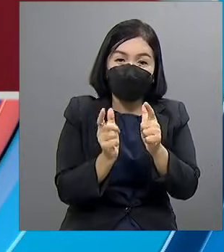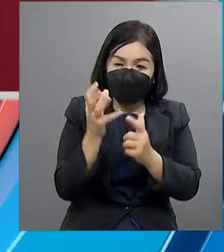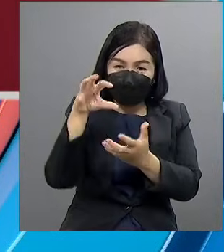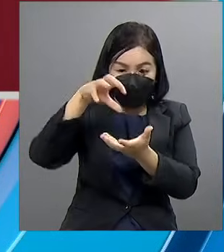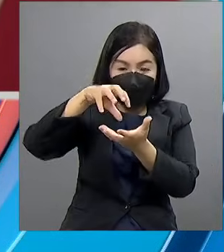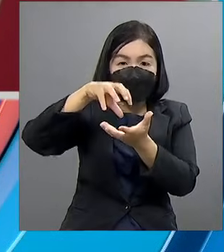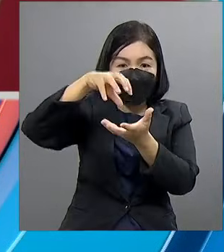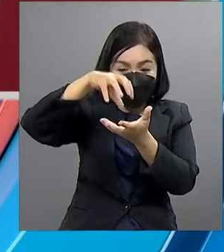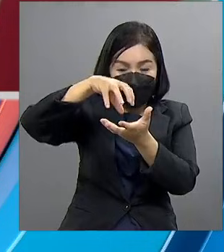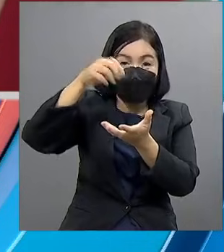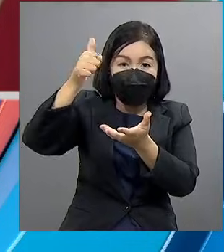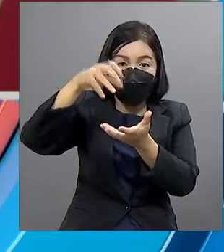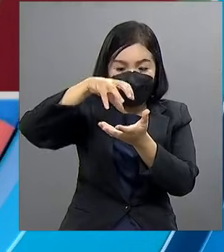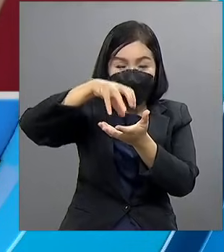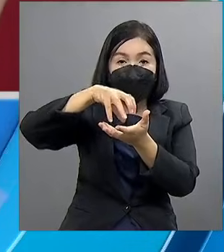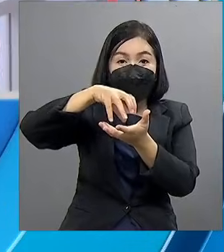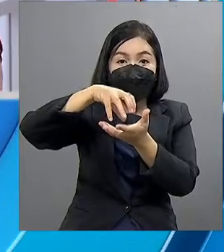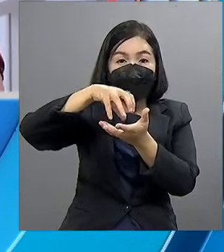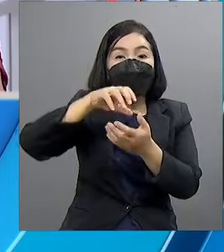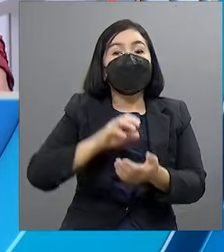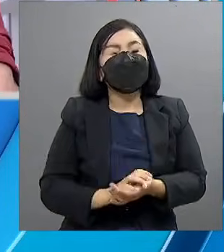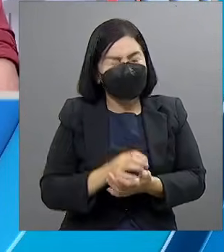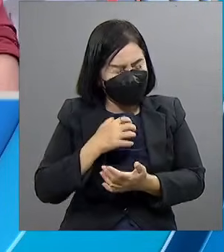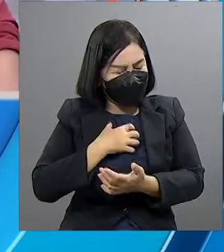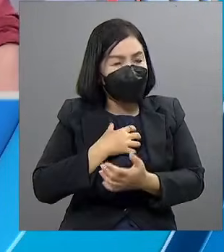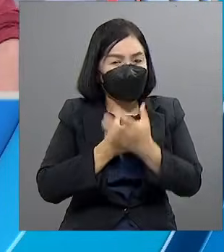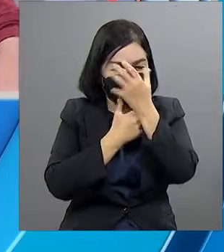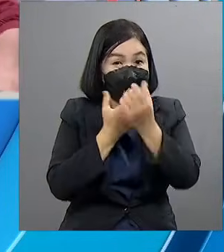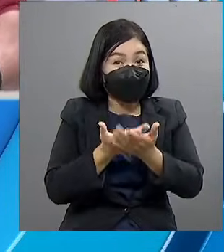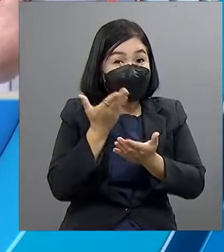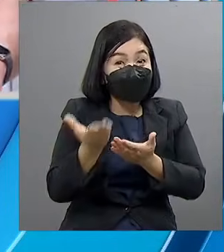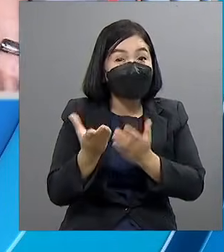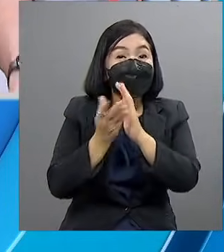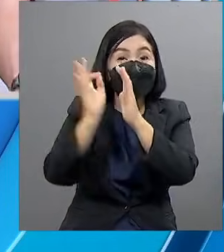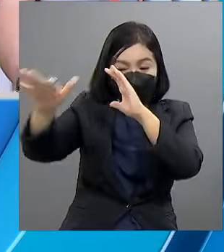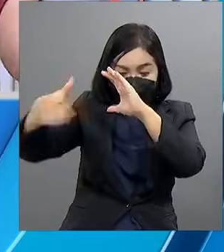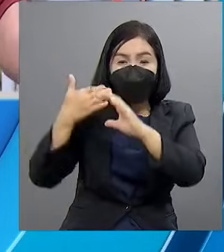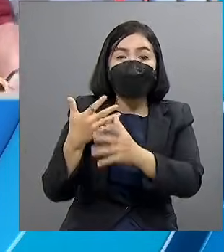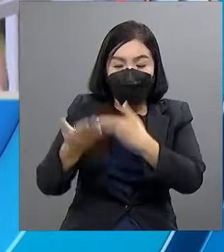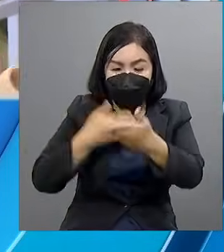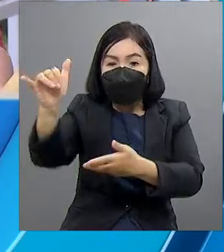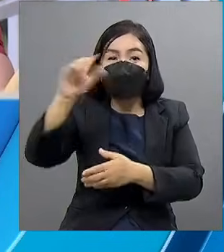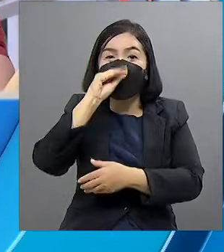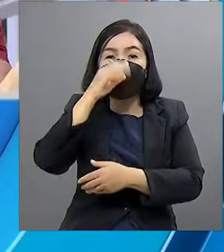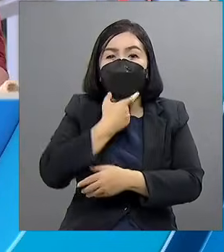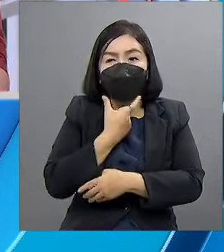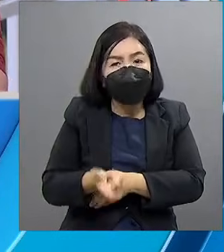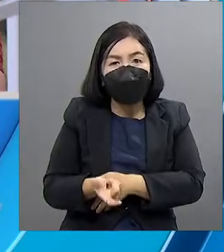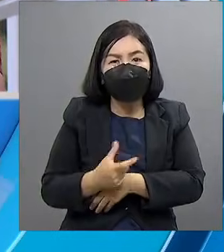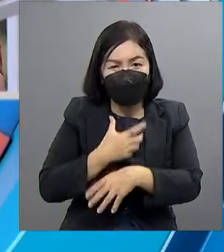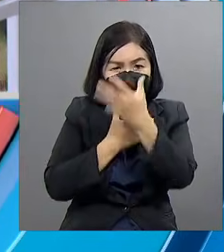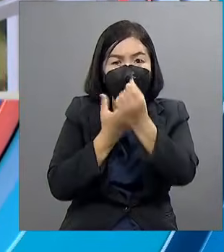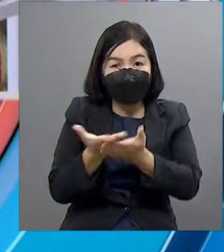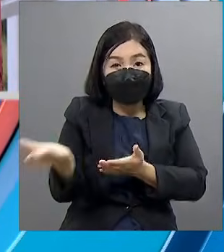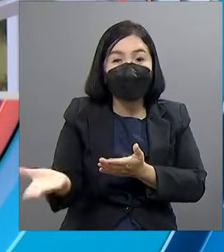ยทีนี้อยากจะซื้อแล้วคุณผู้ชมพิมพ์มาใน Facebook บอกเมื่อไหร่จะขายทีพิธีกรพูดเยอะเหลือเกินถ้าเดี๋ยวเราเปิดเวลา